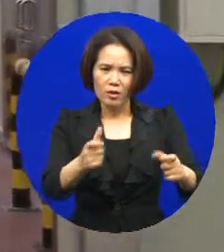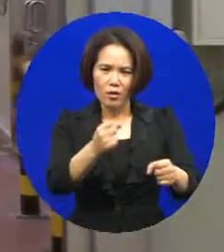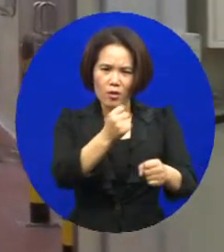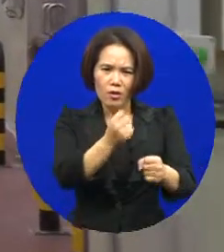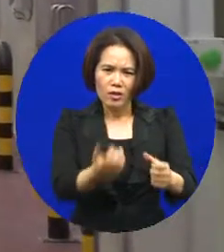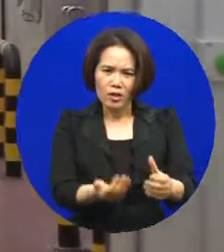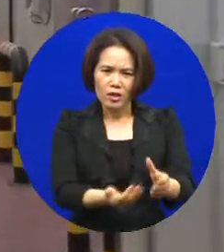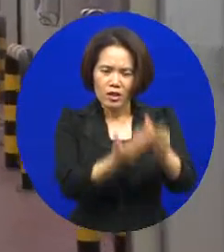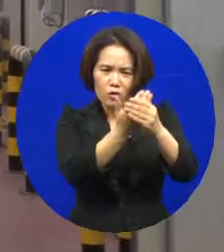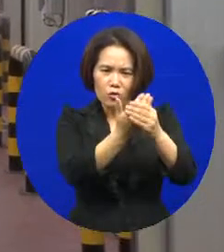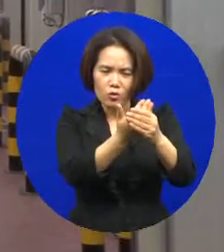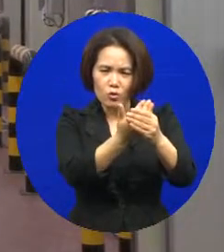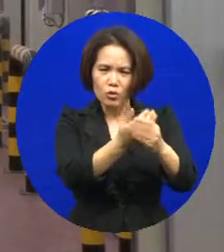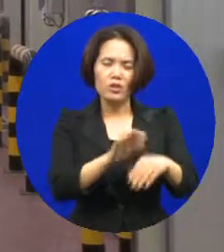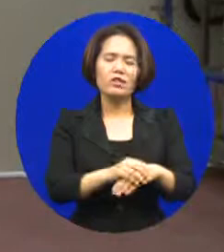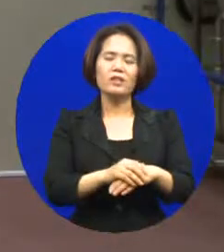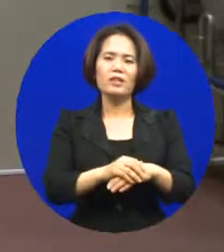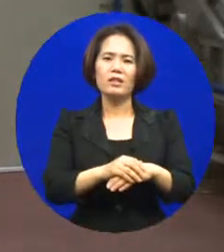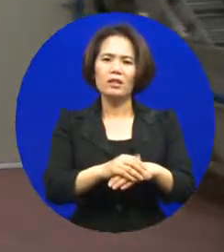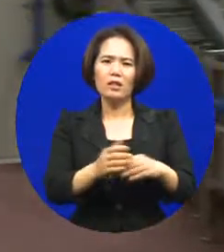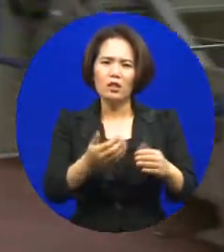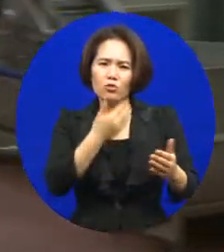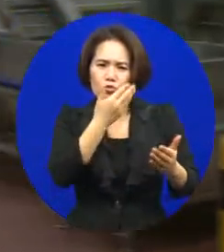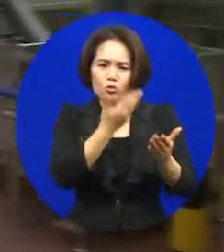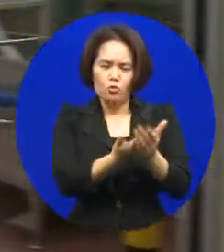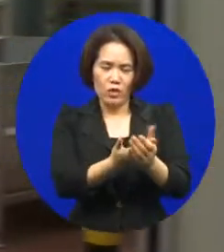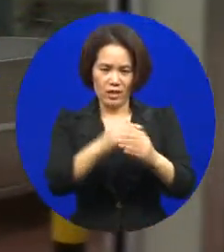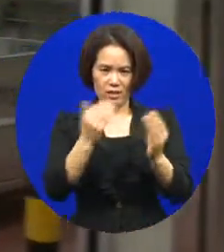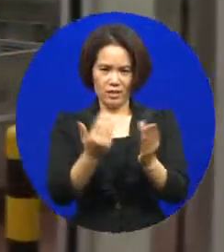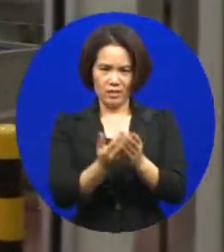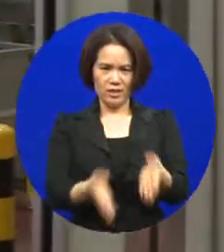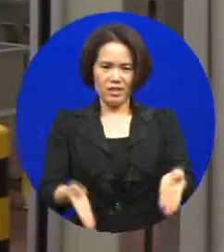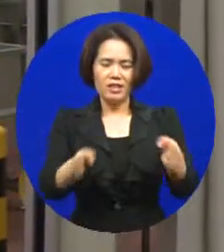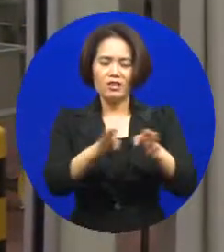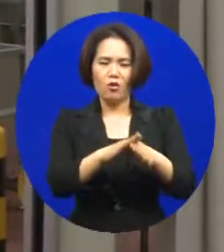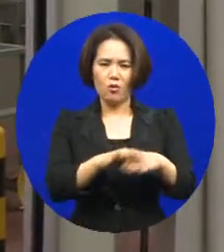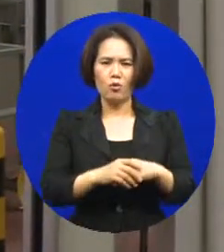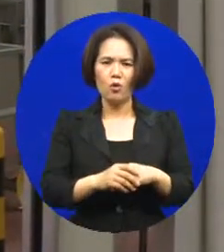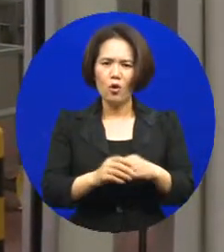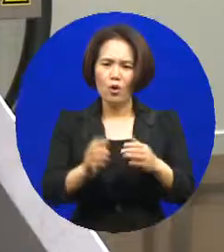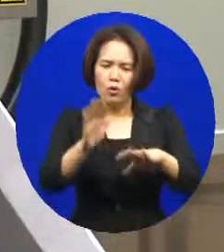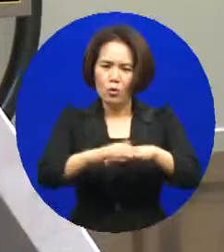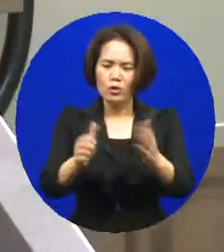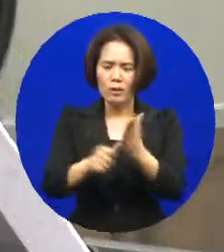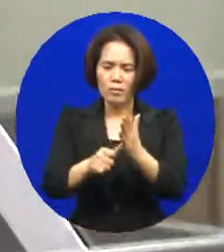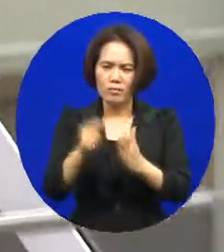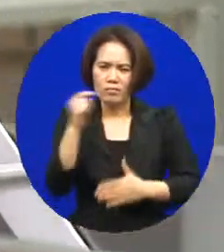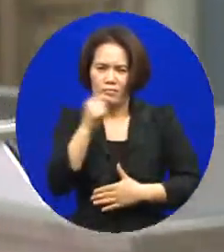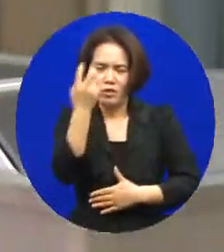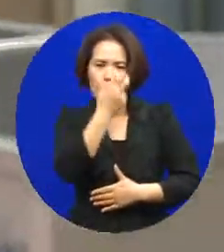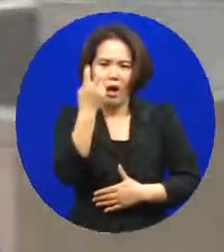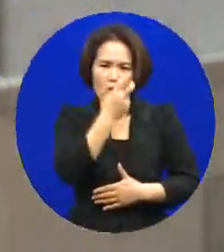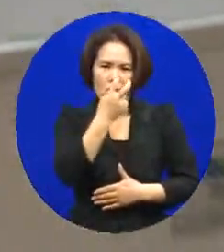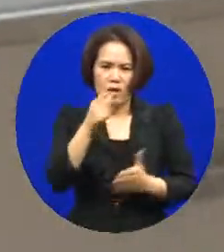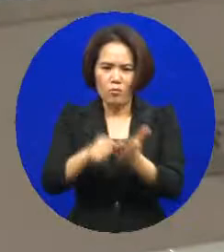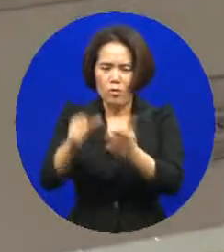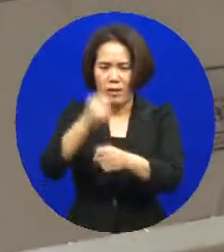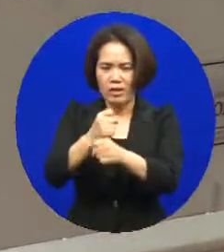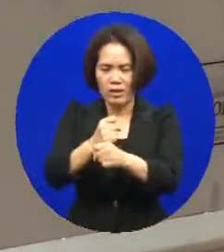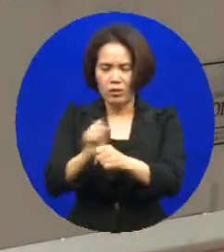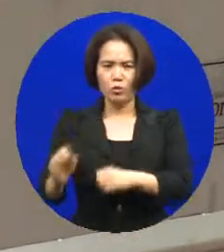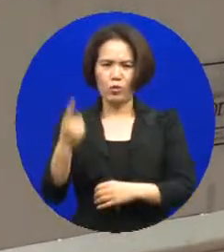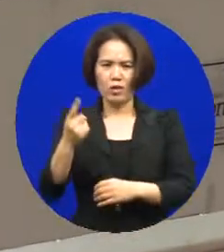생산되는 농산물의 특성을 반영한 산지 유통 거점 시설의 완공으로 각종 농산물이 엄격한 품질 관리와 상품화를